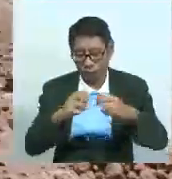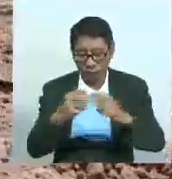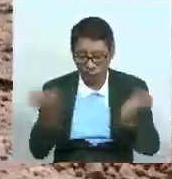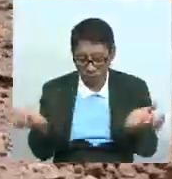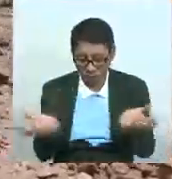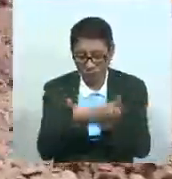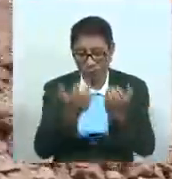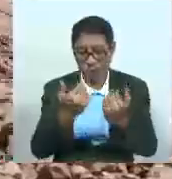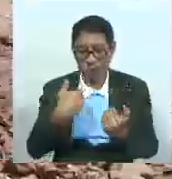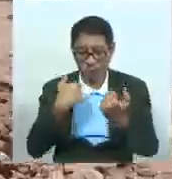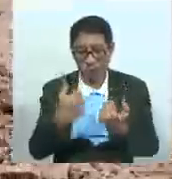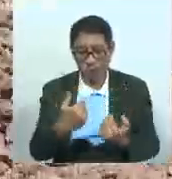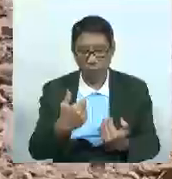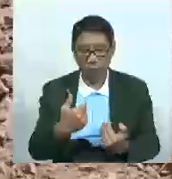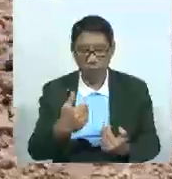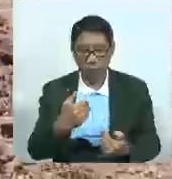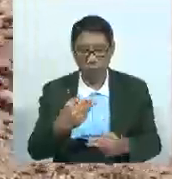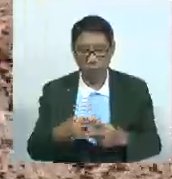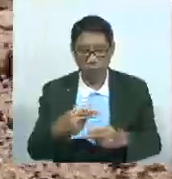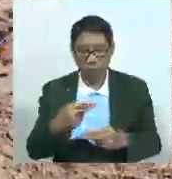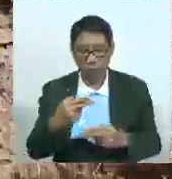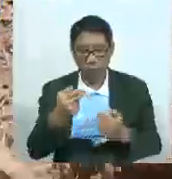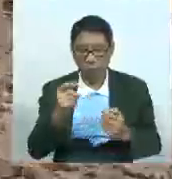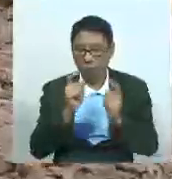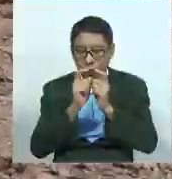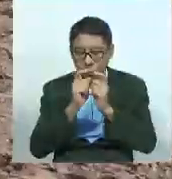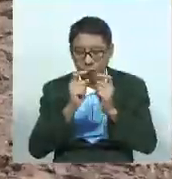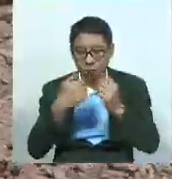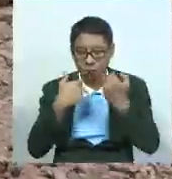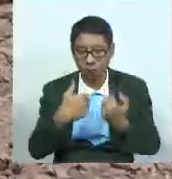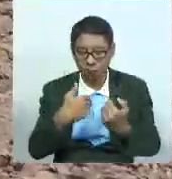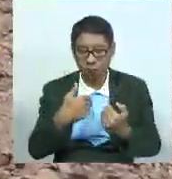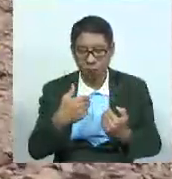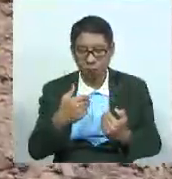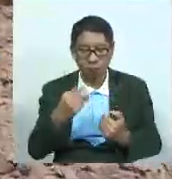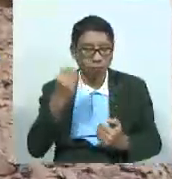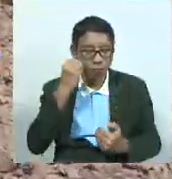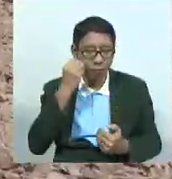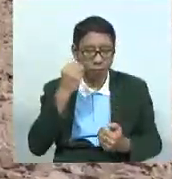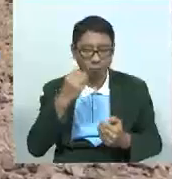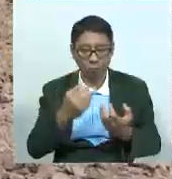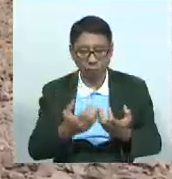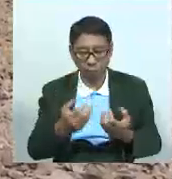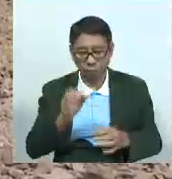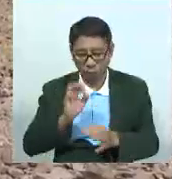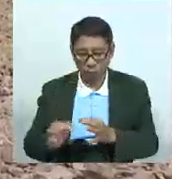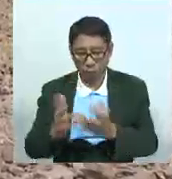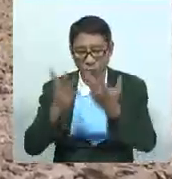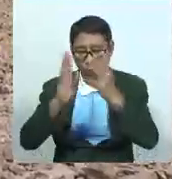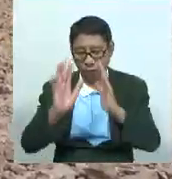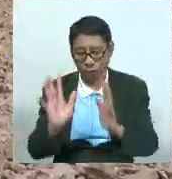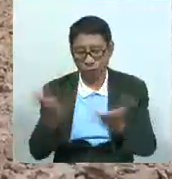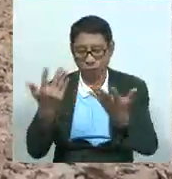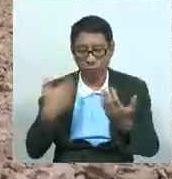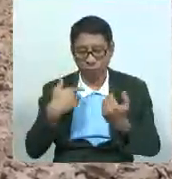ทบโดยเฉพาะนางหนูลาบคงทองชาวบ้านตำบลแม่เจ้าอยู่หัวอำเภอเชียนใหญ่ที่บ้านแล้วก็ทรัพย์สินเนี่ยถูกไฟไหม้จนหมดนะ